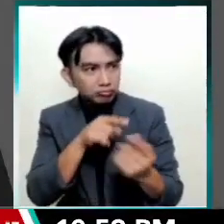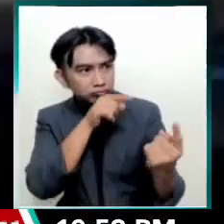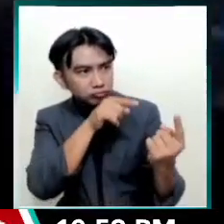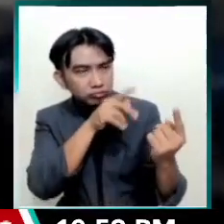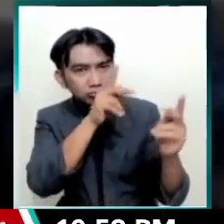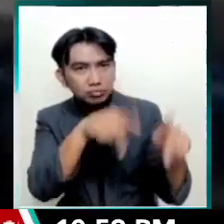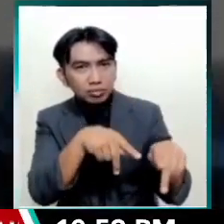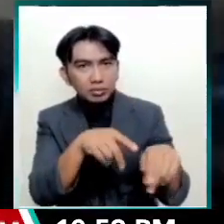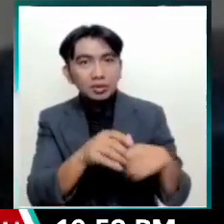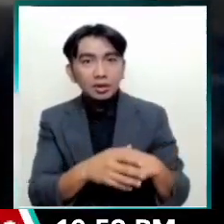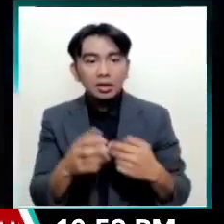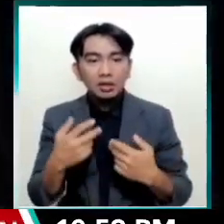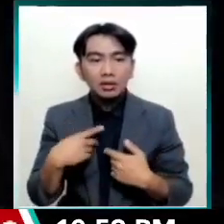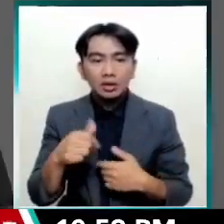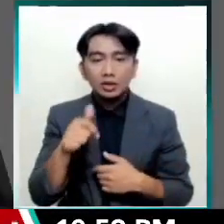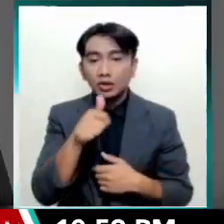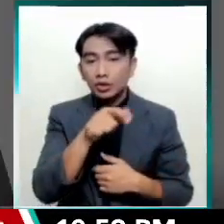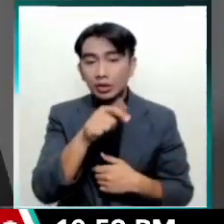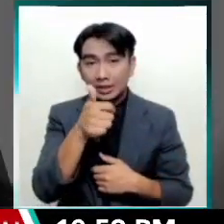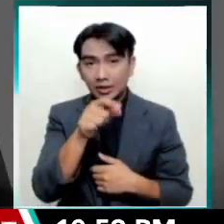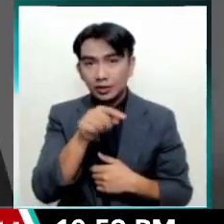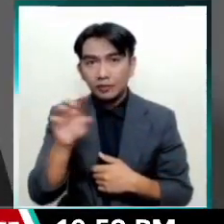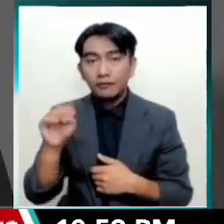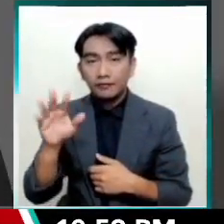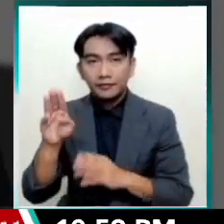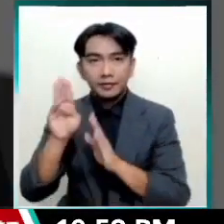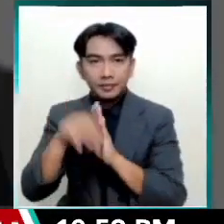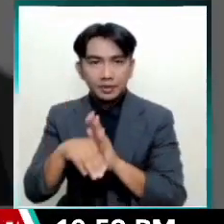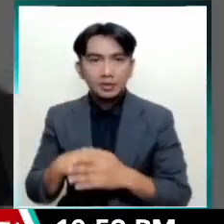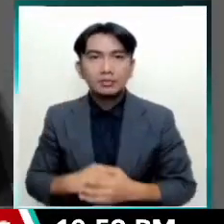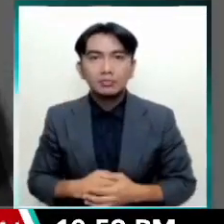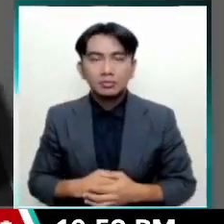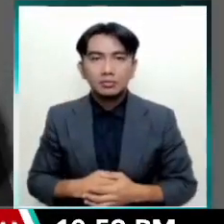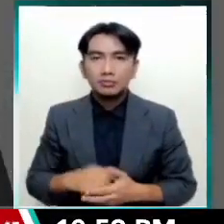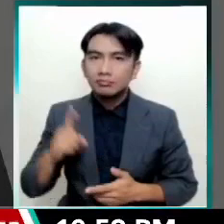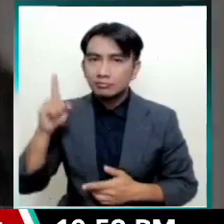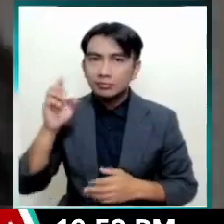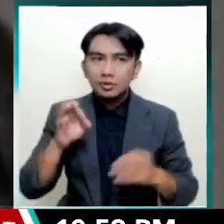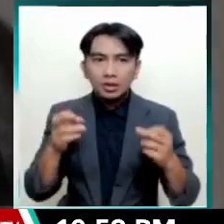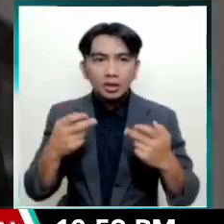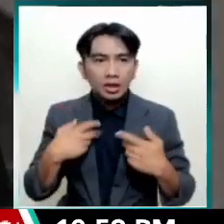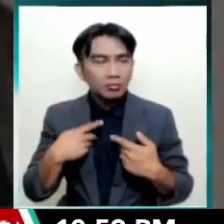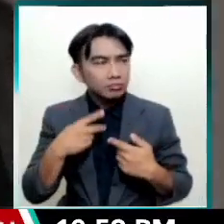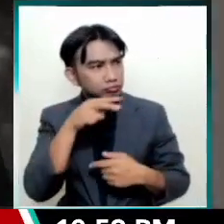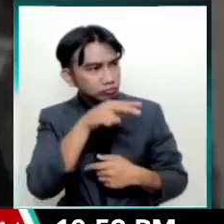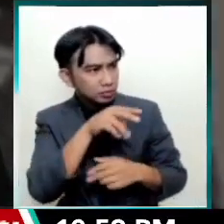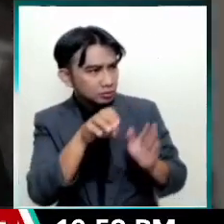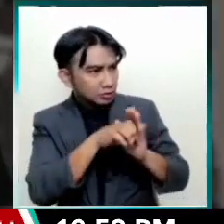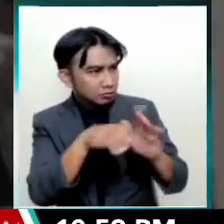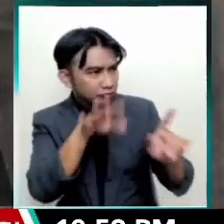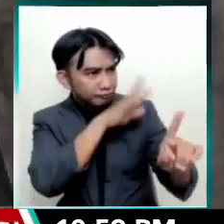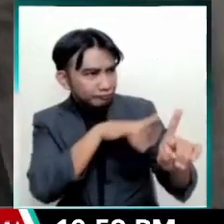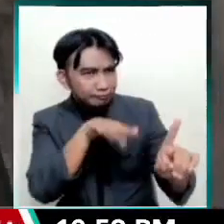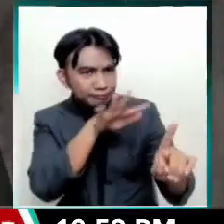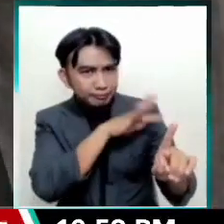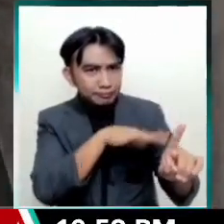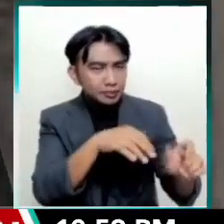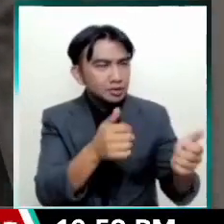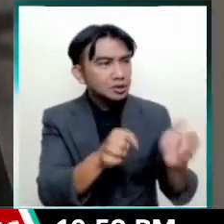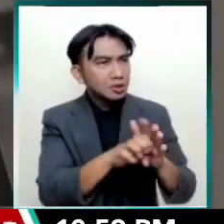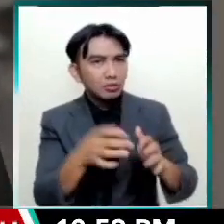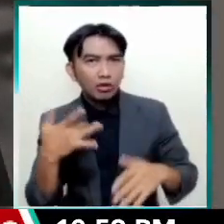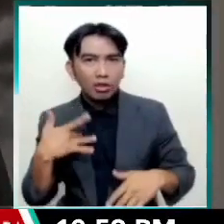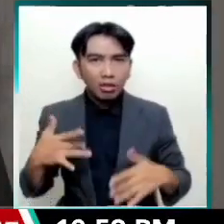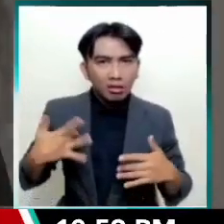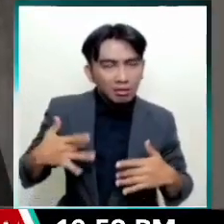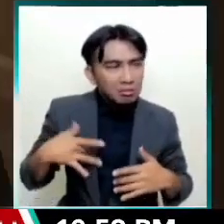lang. Pag nag-stand out po yung personality niya, yung mga, ano ba po, yung forma po niya maganda, ayun